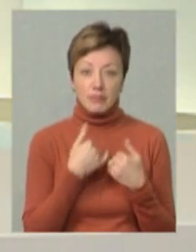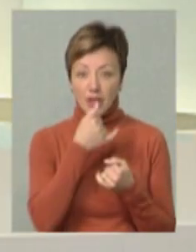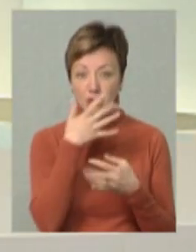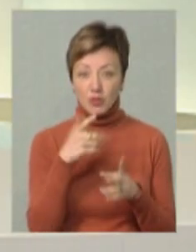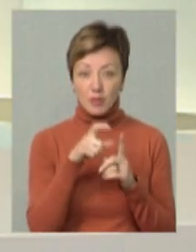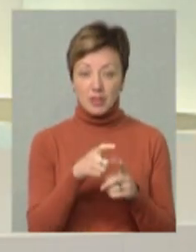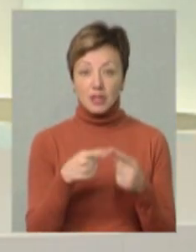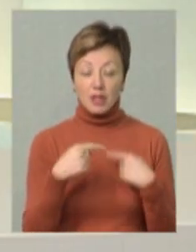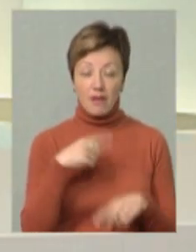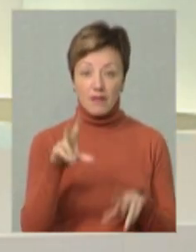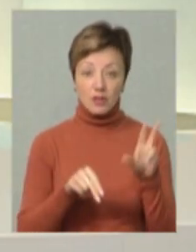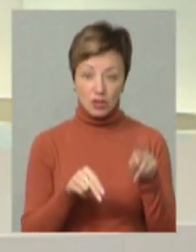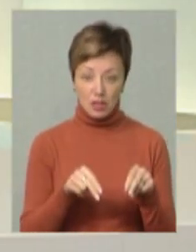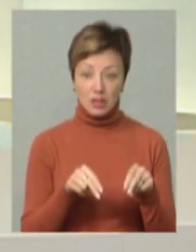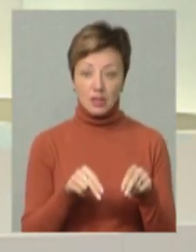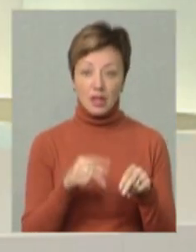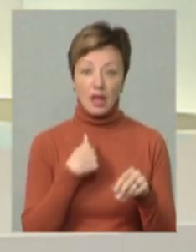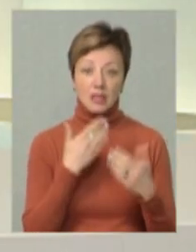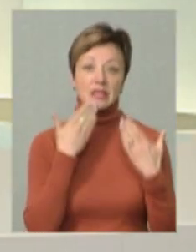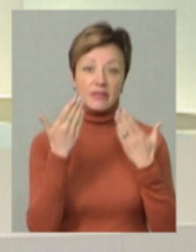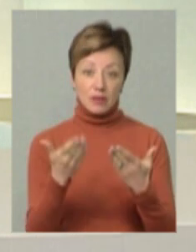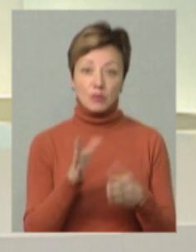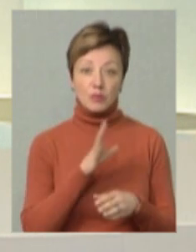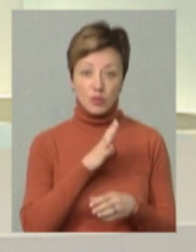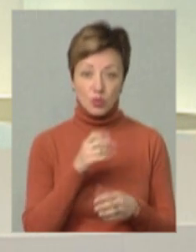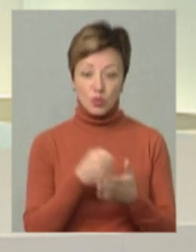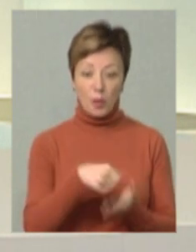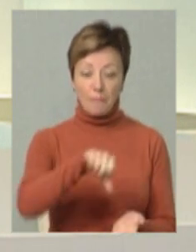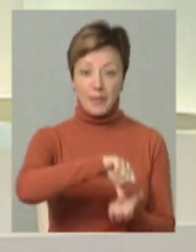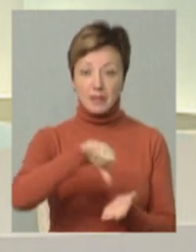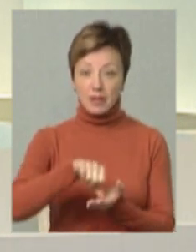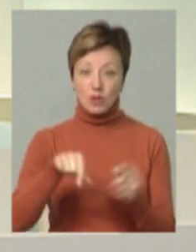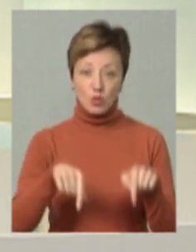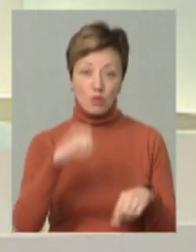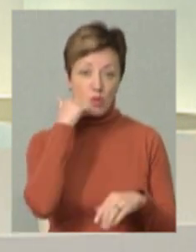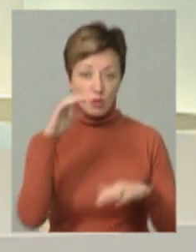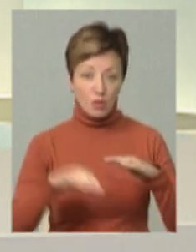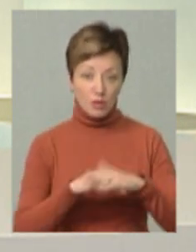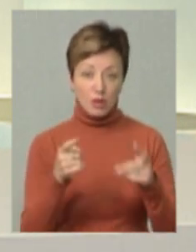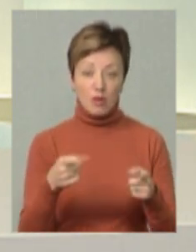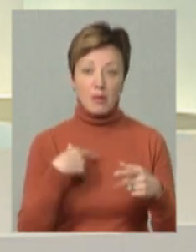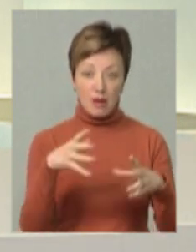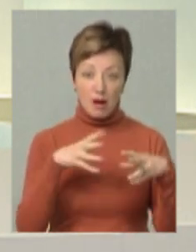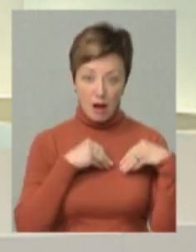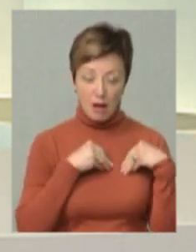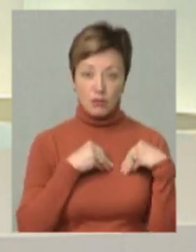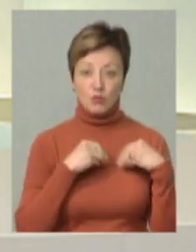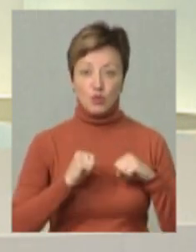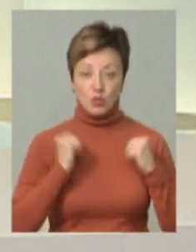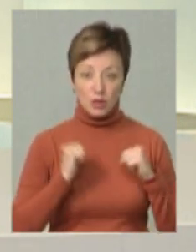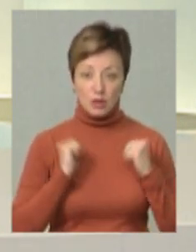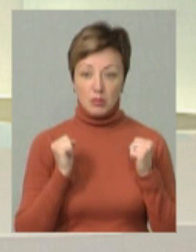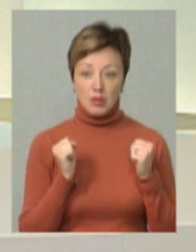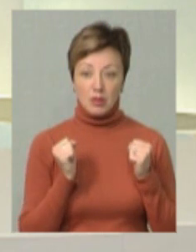ви вважаєте? Але я давав також такі звернення до представників і тут, Московського патріархату, щоб ми разом, спільними